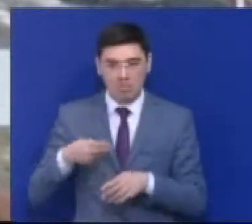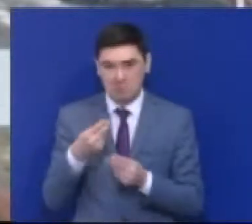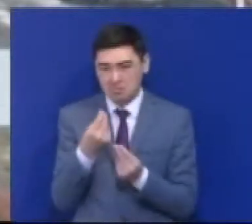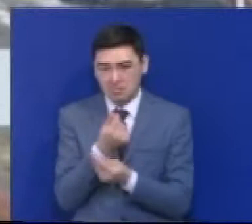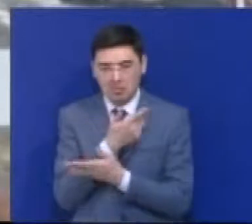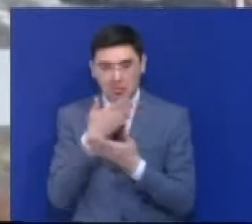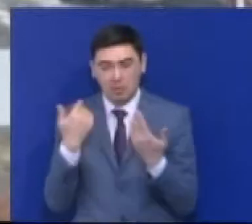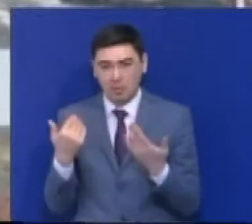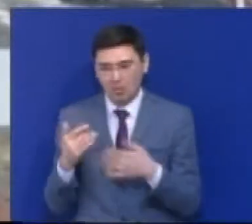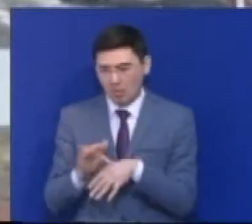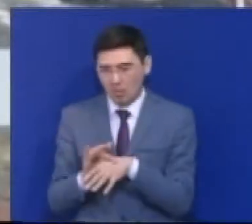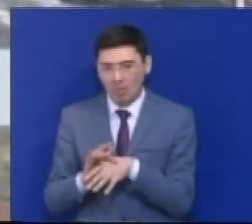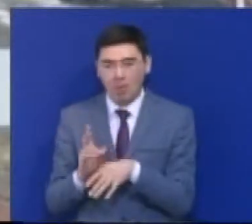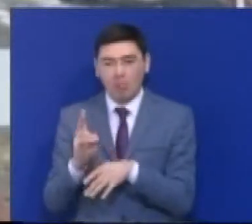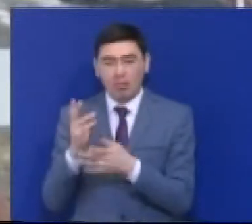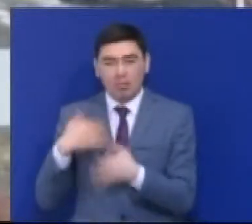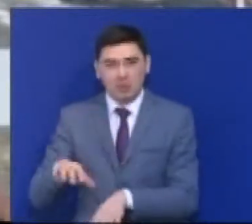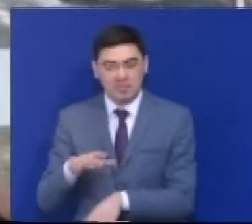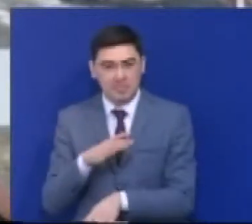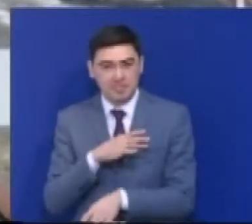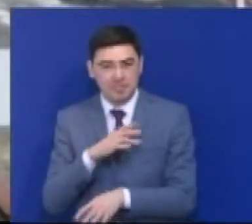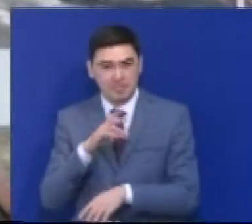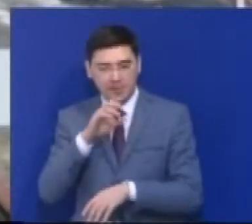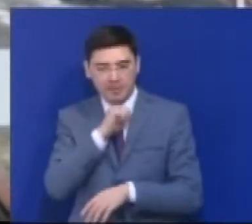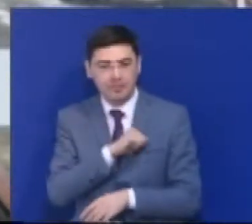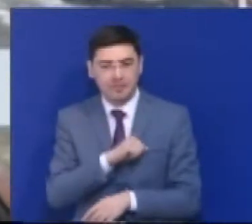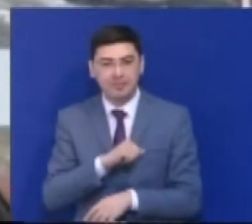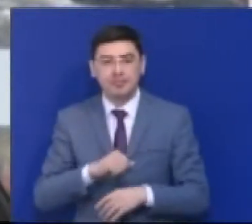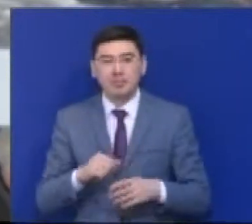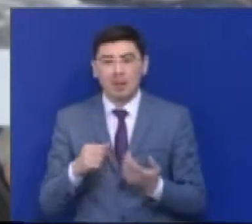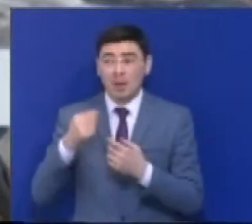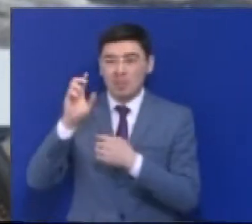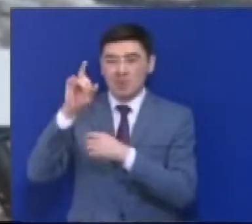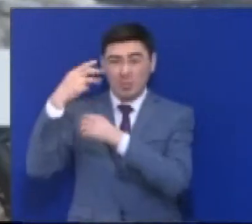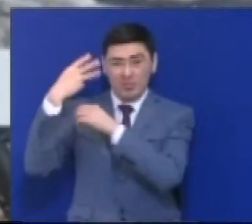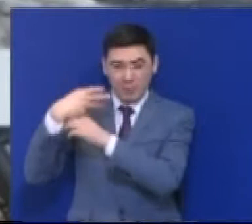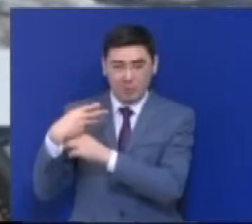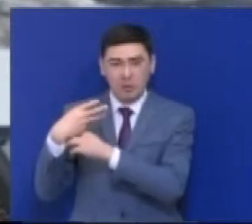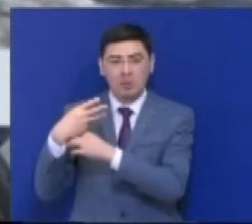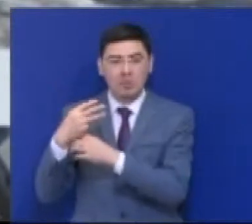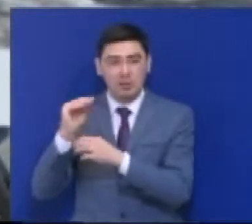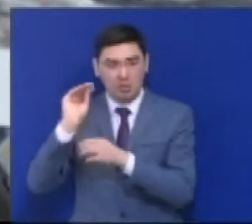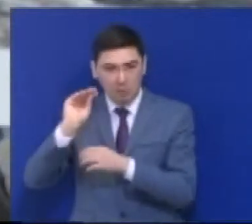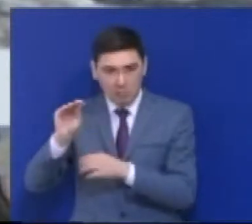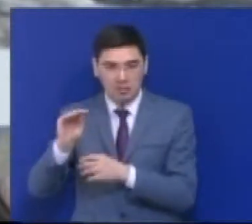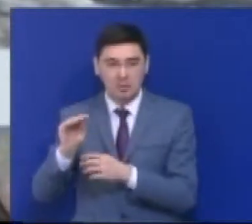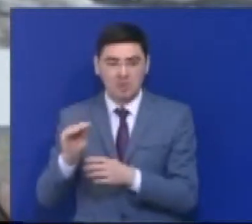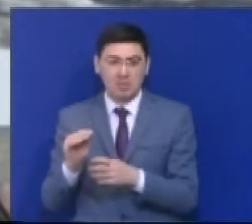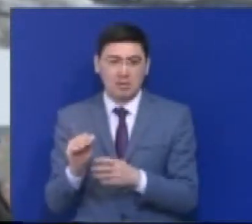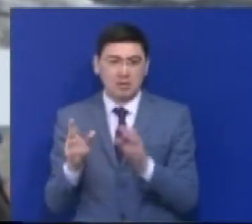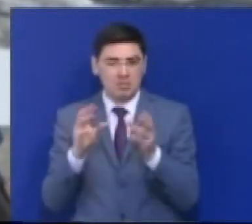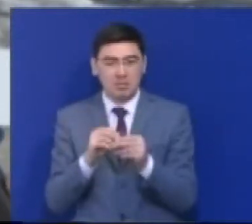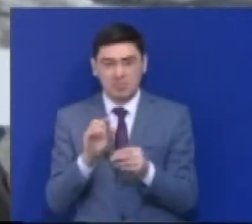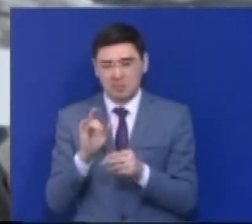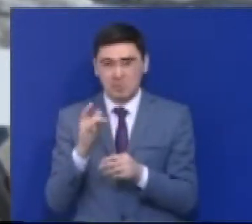үлгердім. Әрине бұндай жағдайлар тіпті видео камералар тұрған күннің өзінде де негізі ұсталып қалмай жатыр ғой